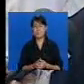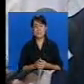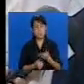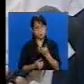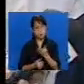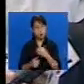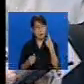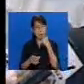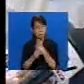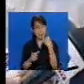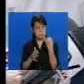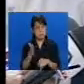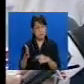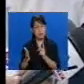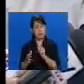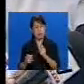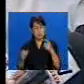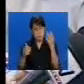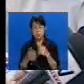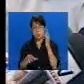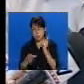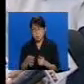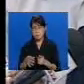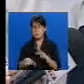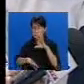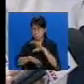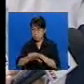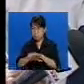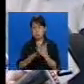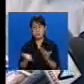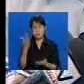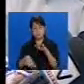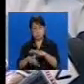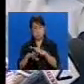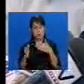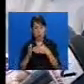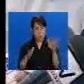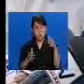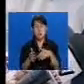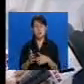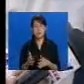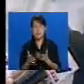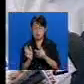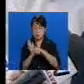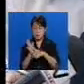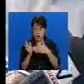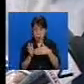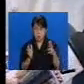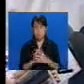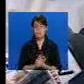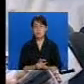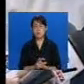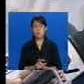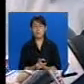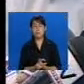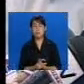ให้ลงโทษนะครับหรือว่าให้ปลดเลขาธิการกบข.แล้วก็ให้